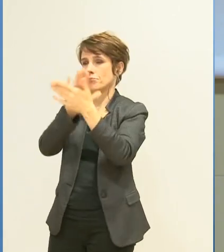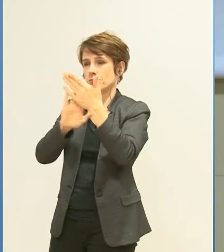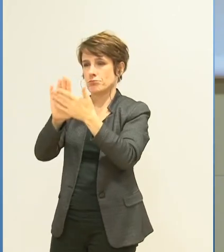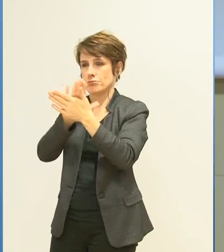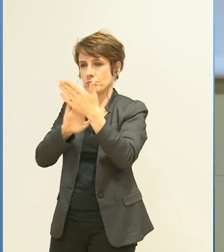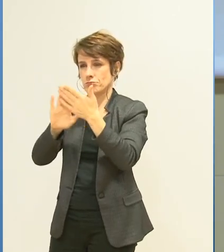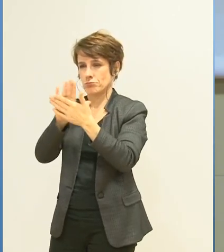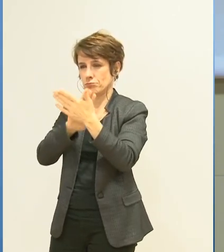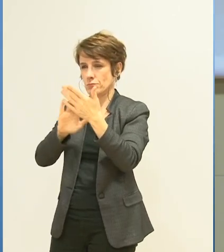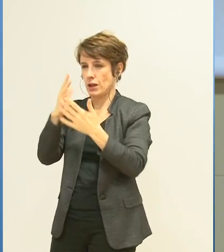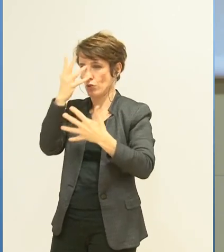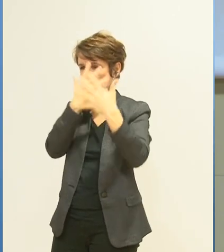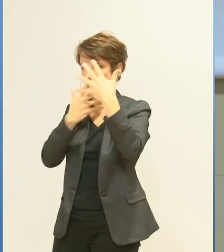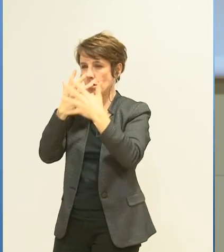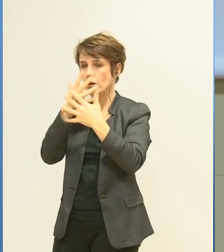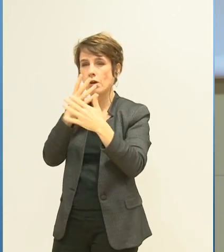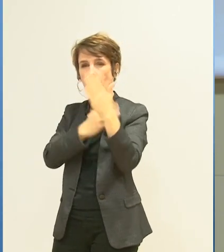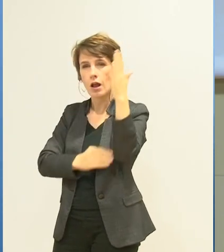sur l'amendement